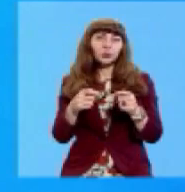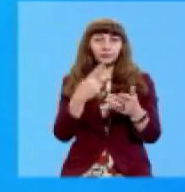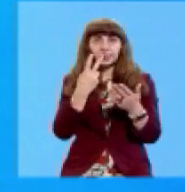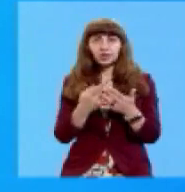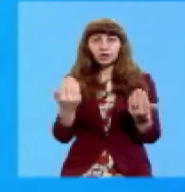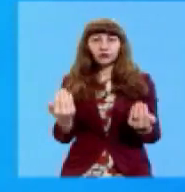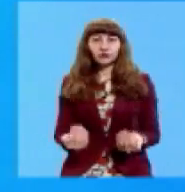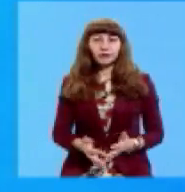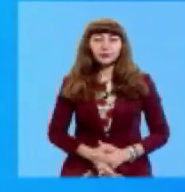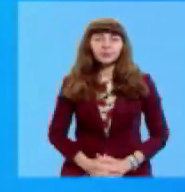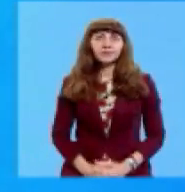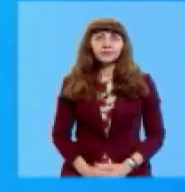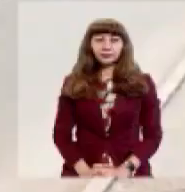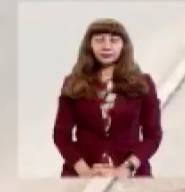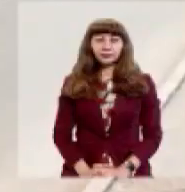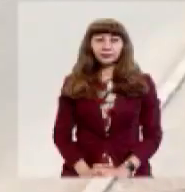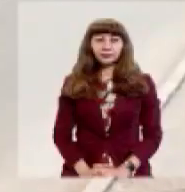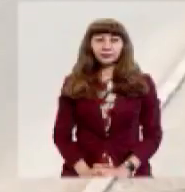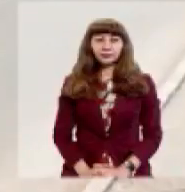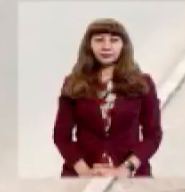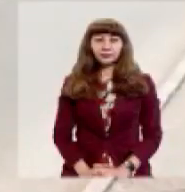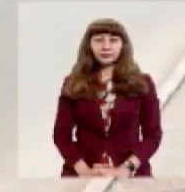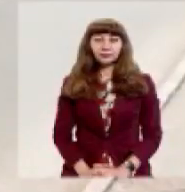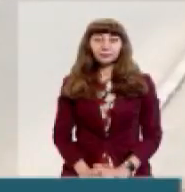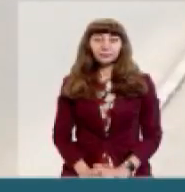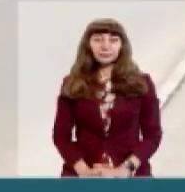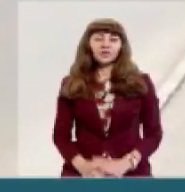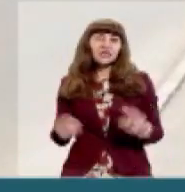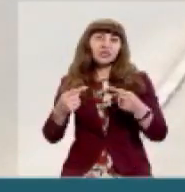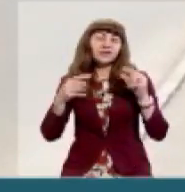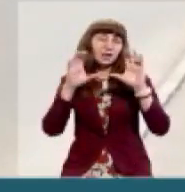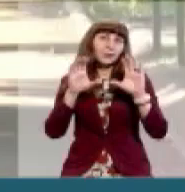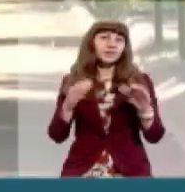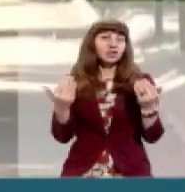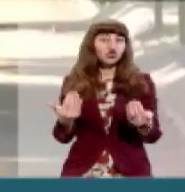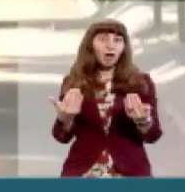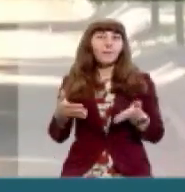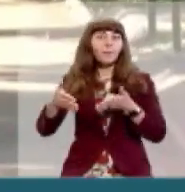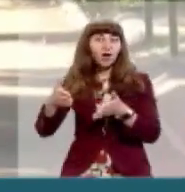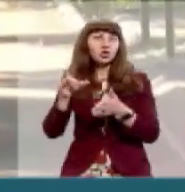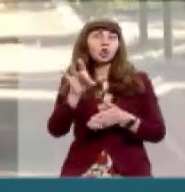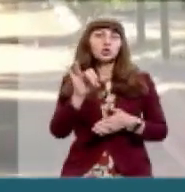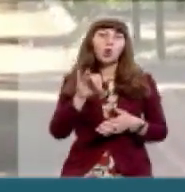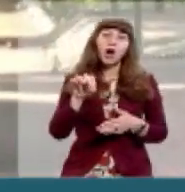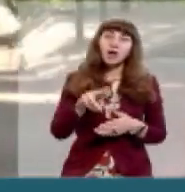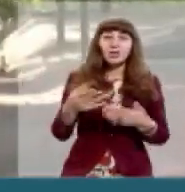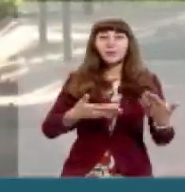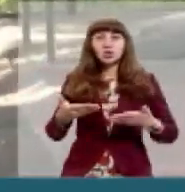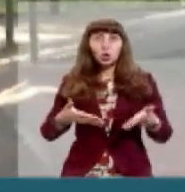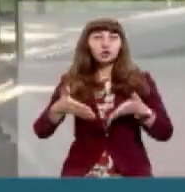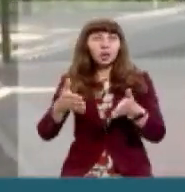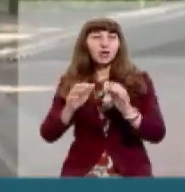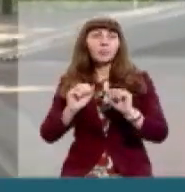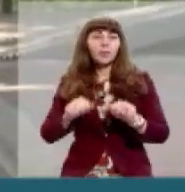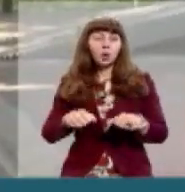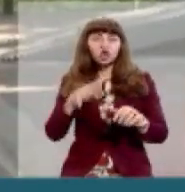смотрите в нашем следующем материале. По букве закона теперь по тротуару или пешеходной дорожке допускается